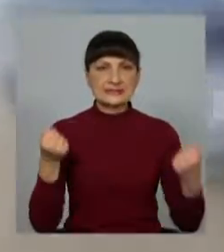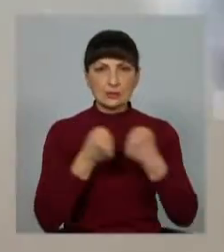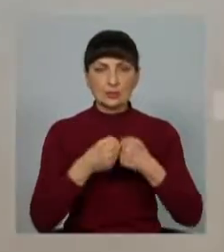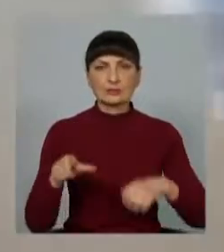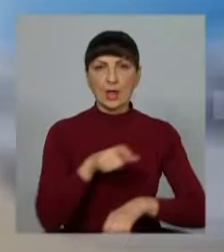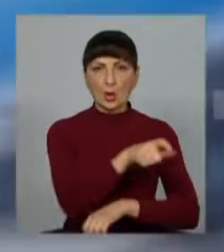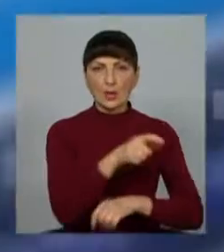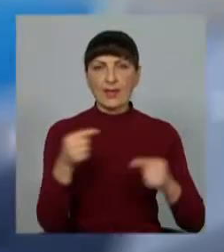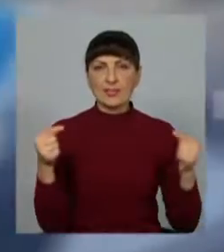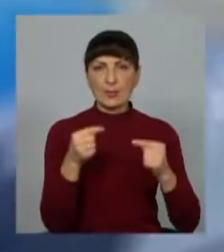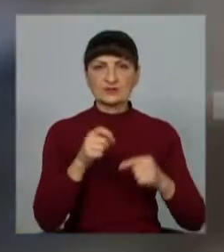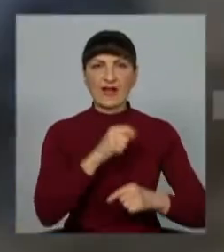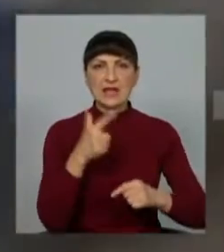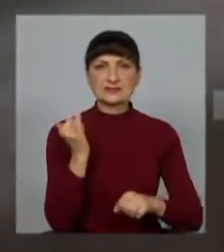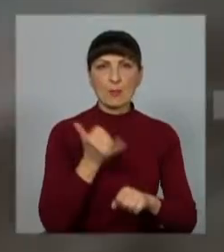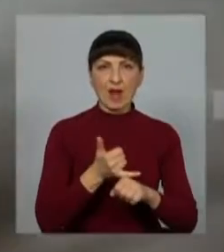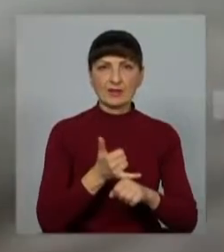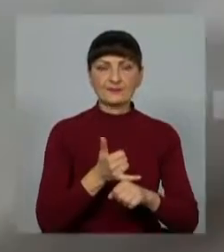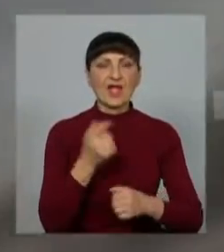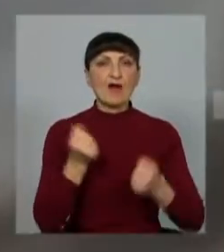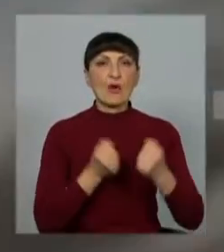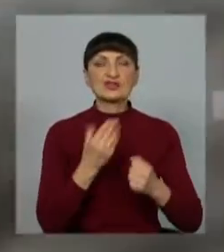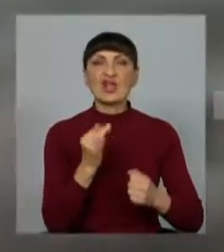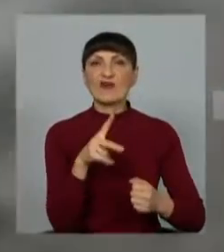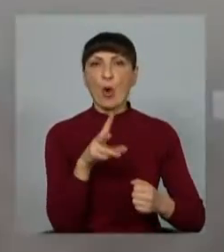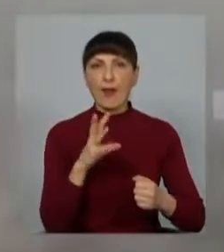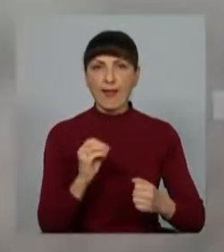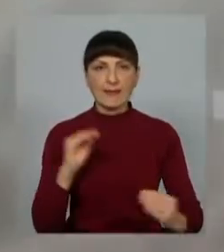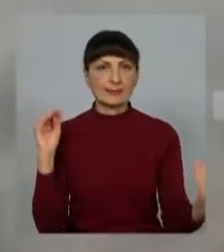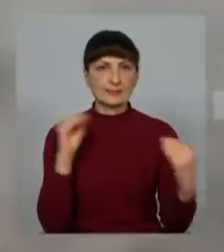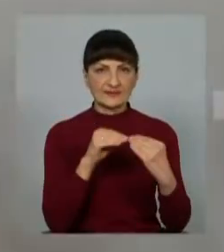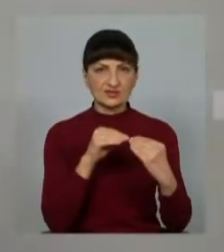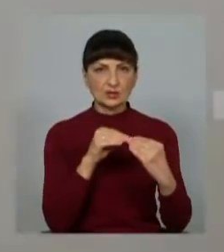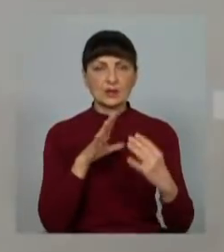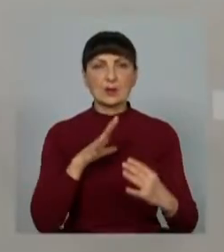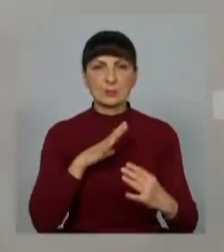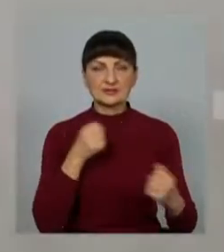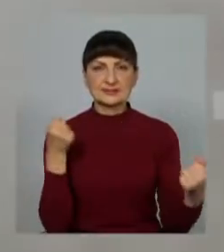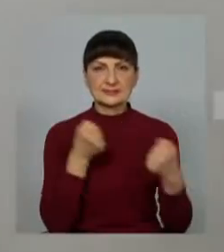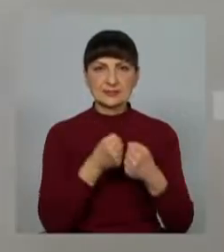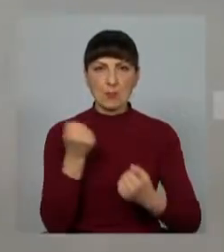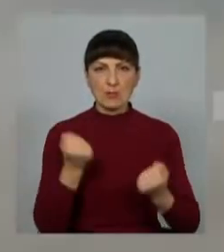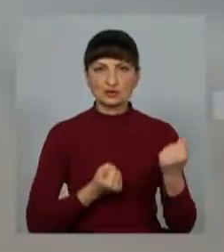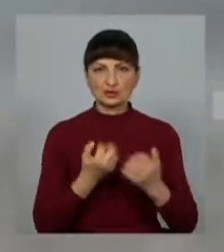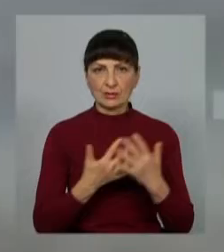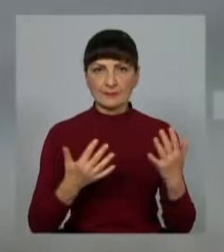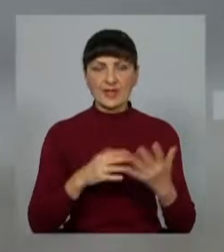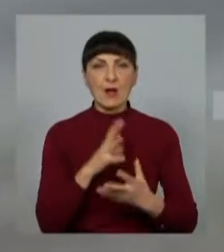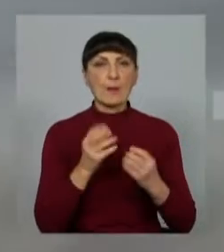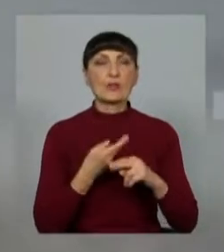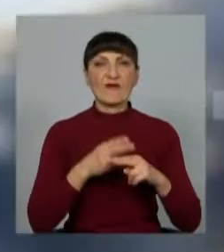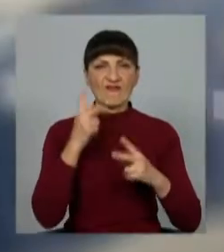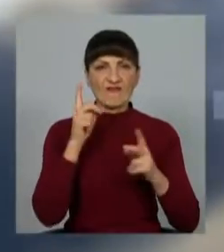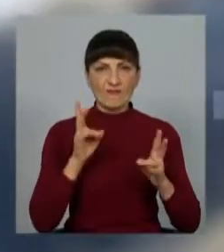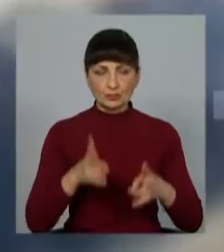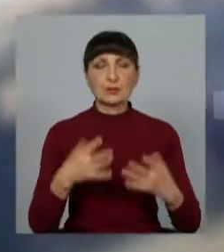дороге напротив газовой заправки. Водитель «Шевроле Кобальт» выехал на встречку и совершил столкновение с машинами. По данному факту